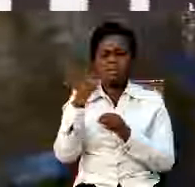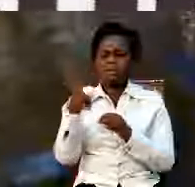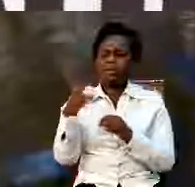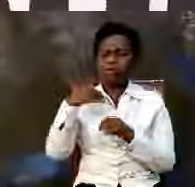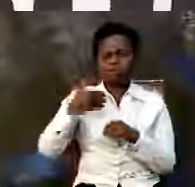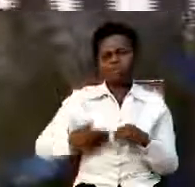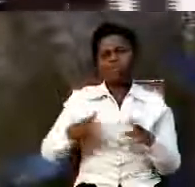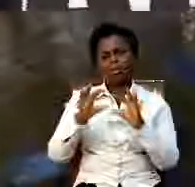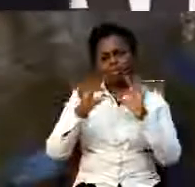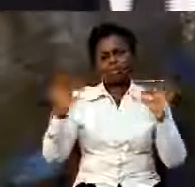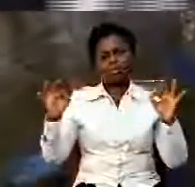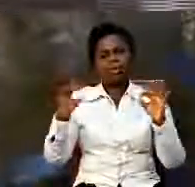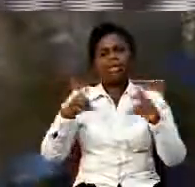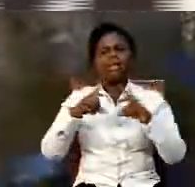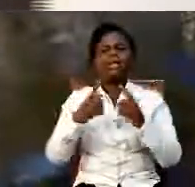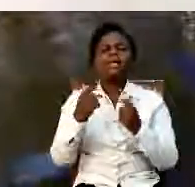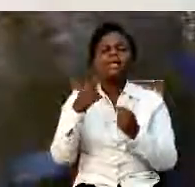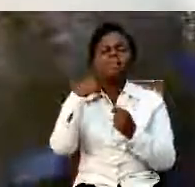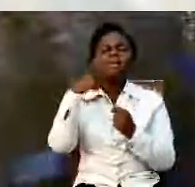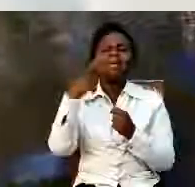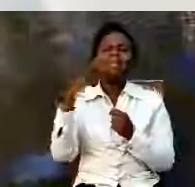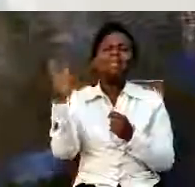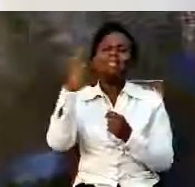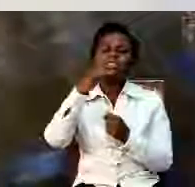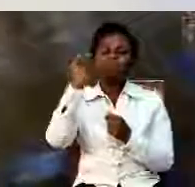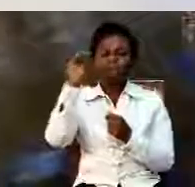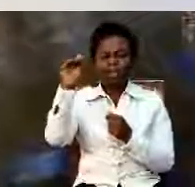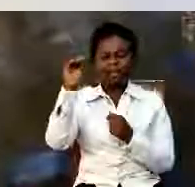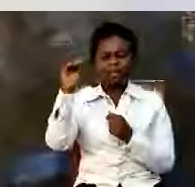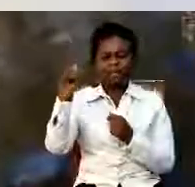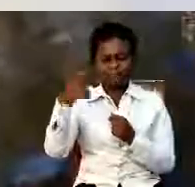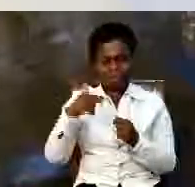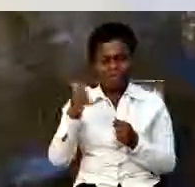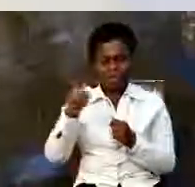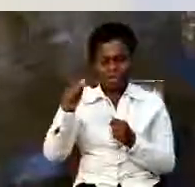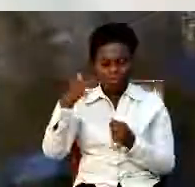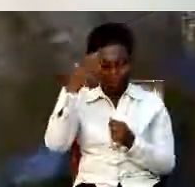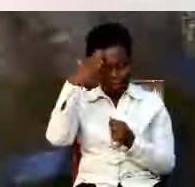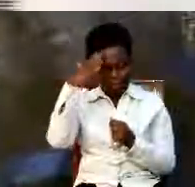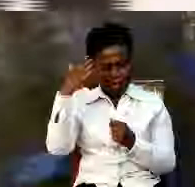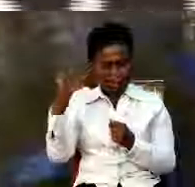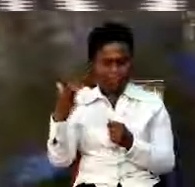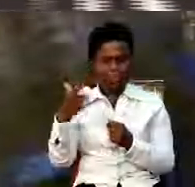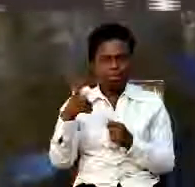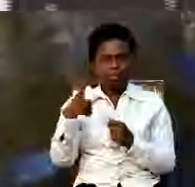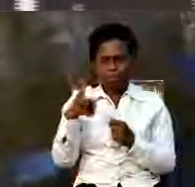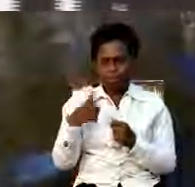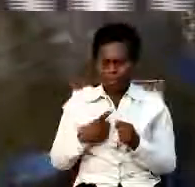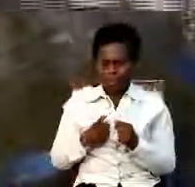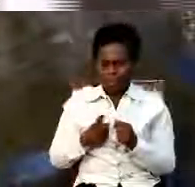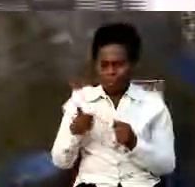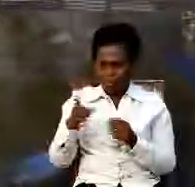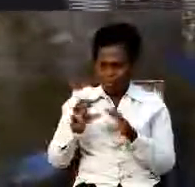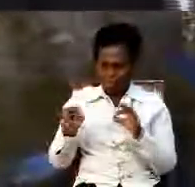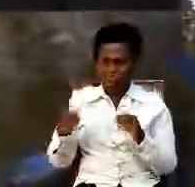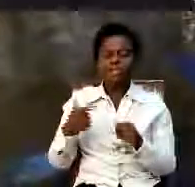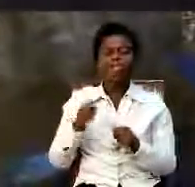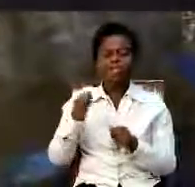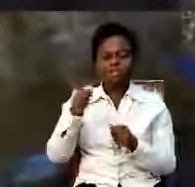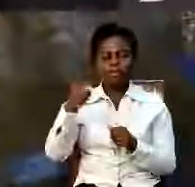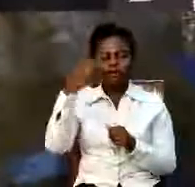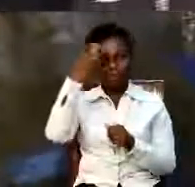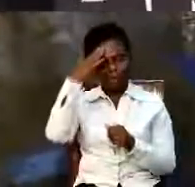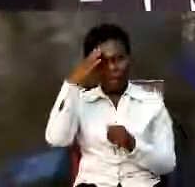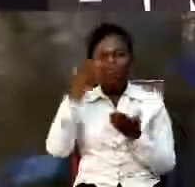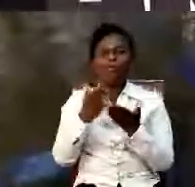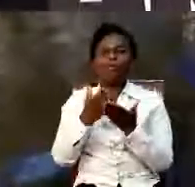mzuri. Lakini kama naambiwa kila siku, anakuambia najua. Binti yangu anaambia mtoto, anambia hey you are beautiful, anambia I know. Maana baba